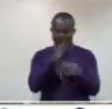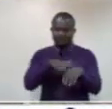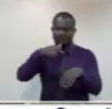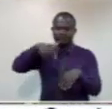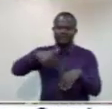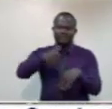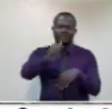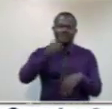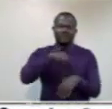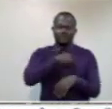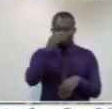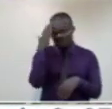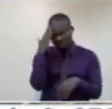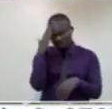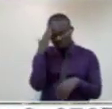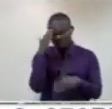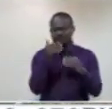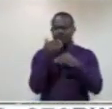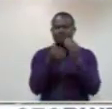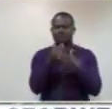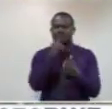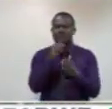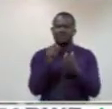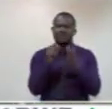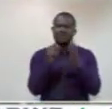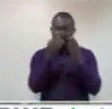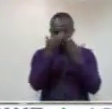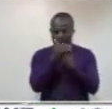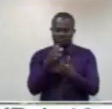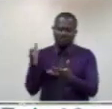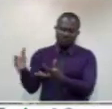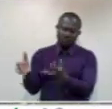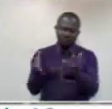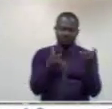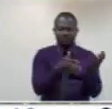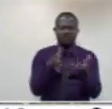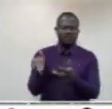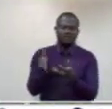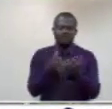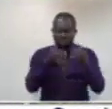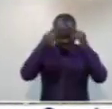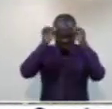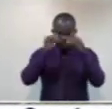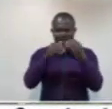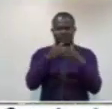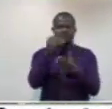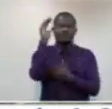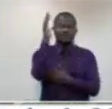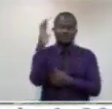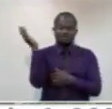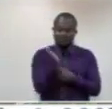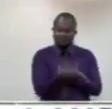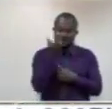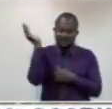niho twabimenye ubwo umugabo yari arimo gutindurira inka niho umwana yaje aramubwira ati zira ntsina niwe wazitemye undi